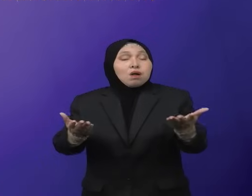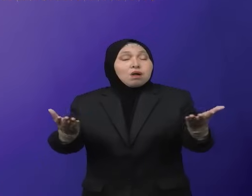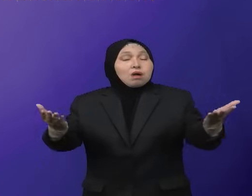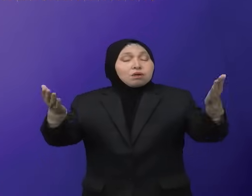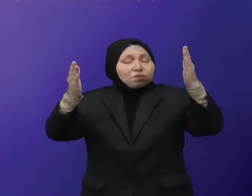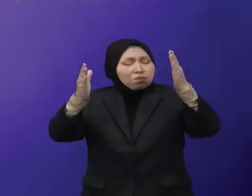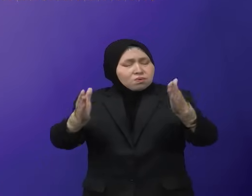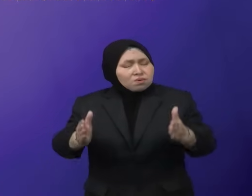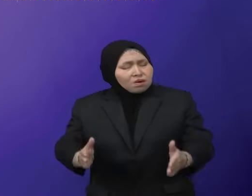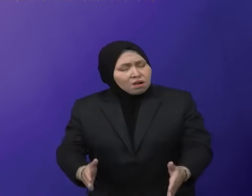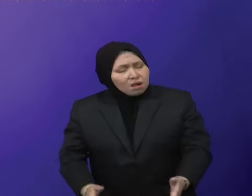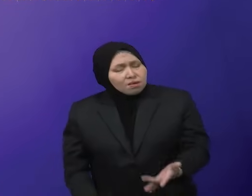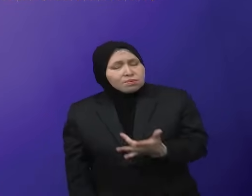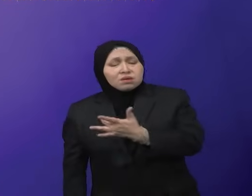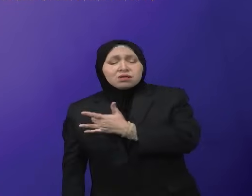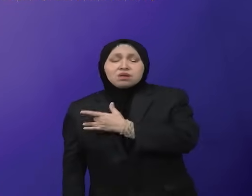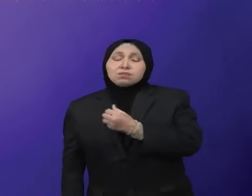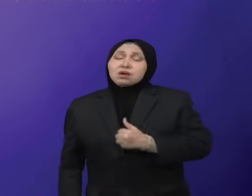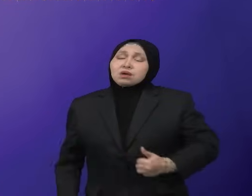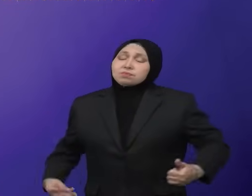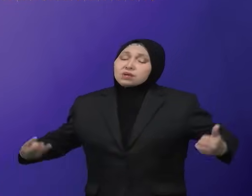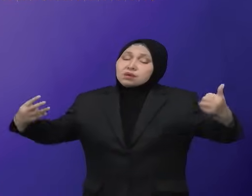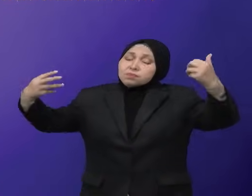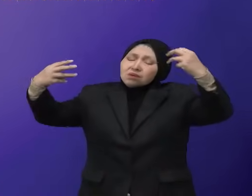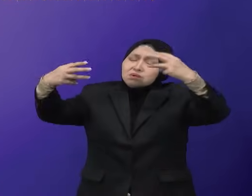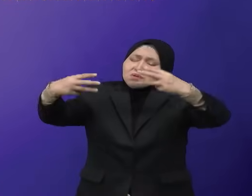Alladzina amanu